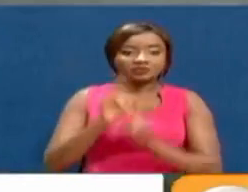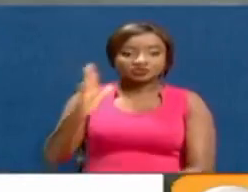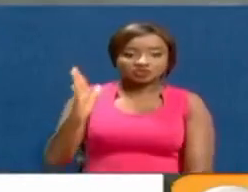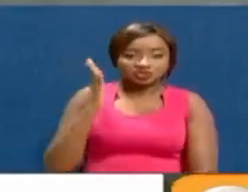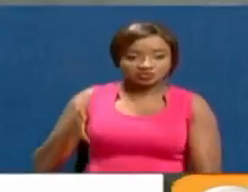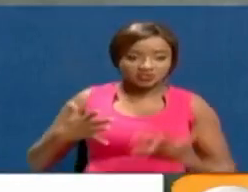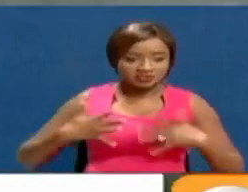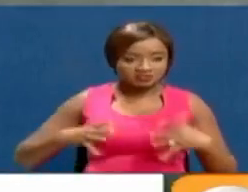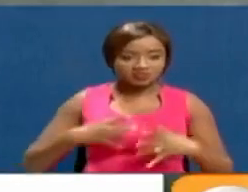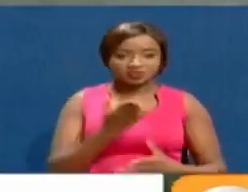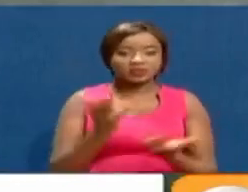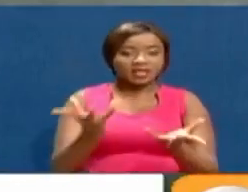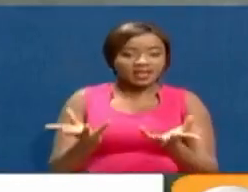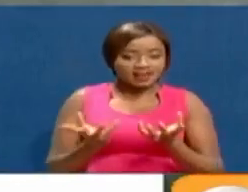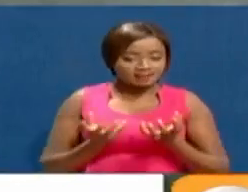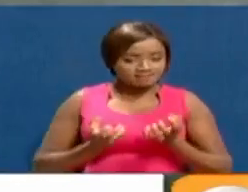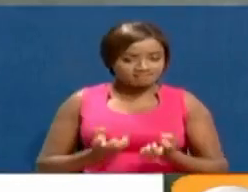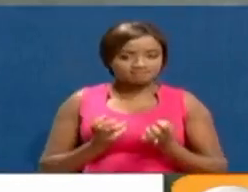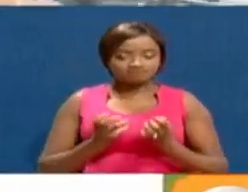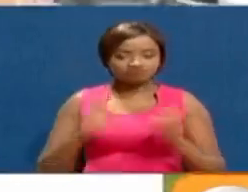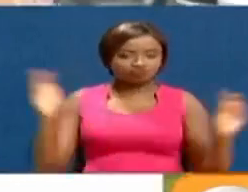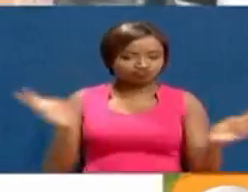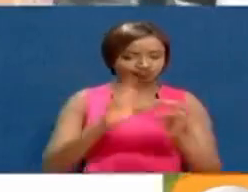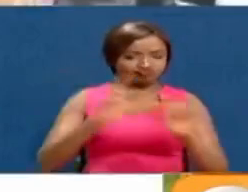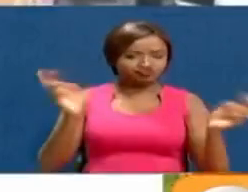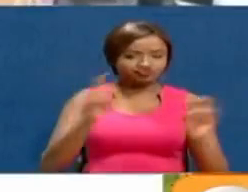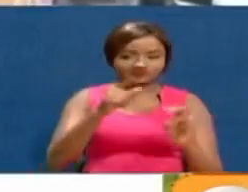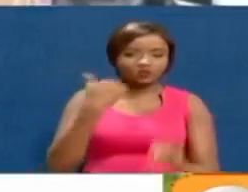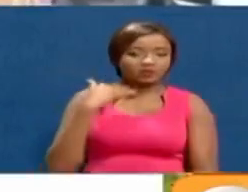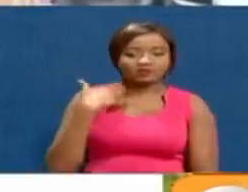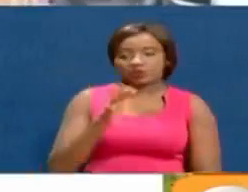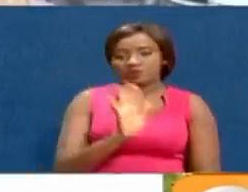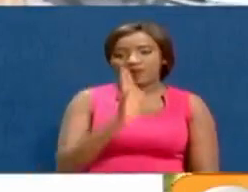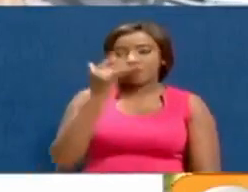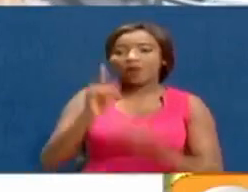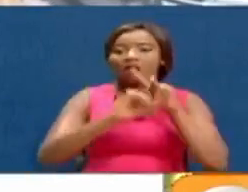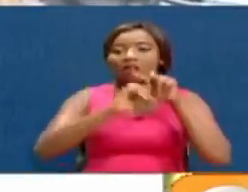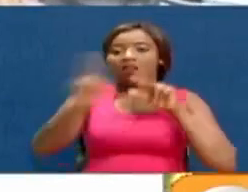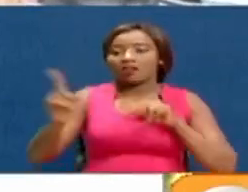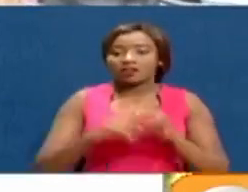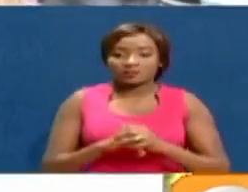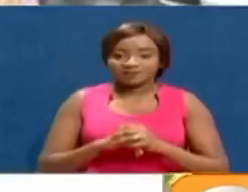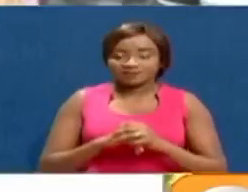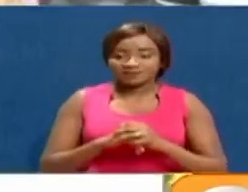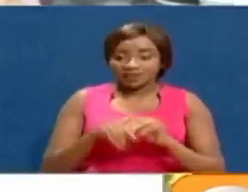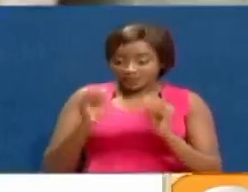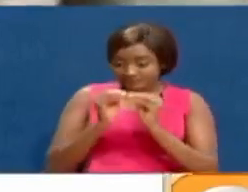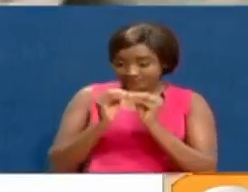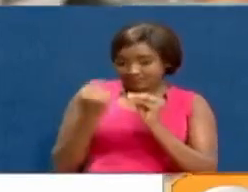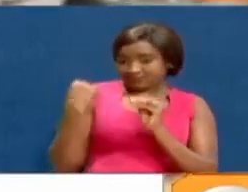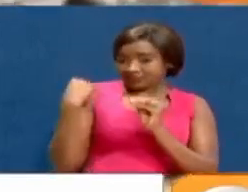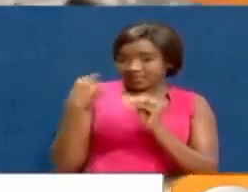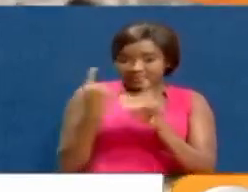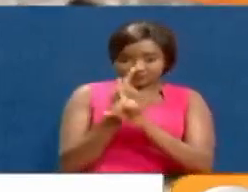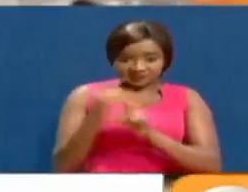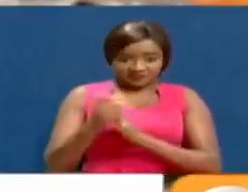hilo kuwasaka wahalifu hao wanaosemekana kutoweka kwa miguu. Kwa maisha ya watoto wetu. Katika mkutano wa jana,